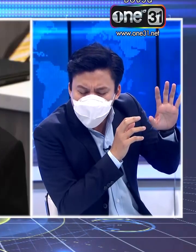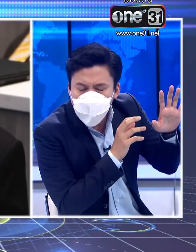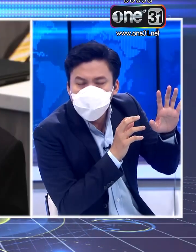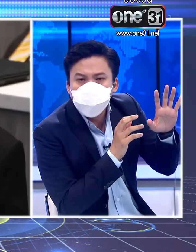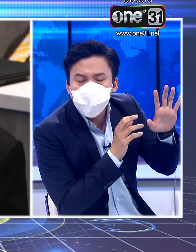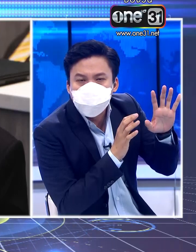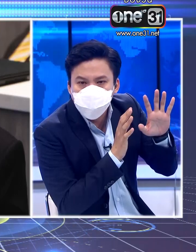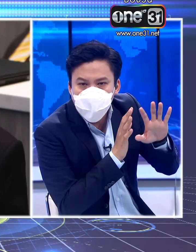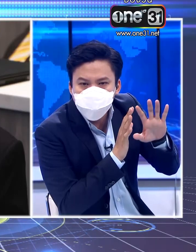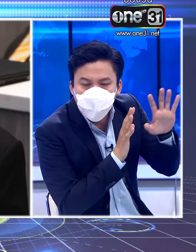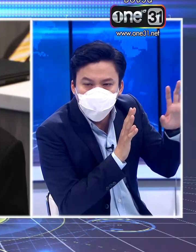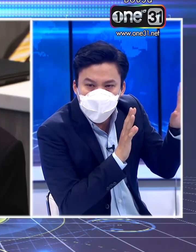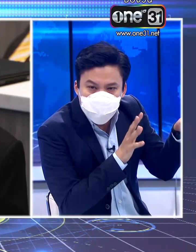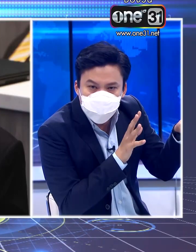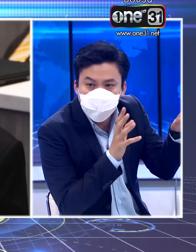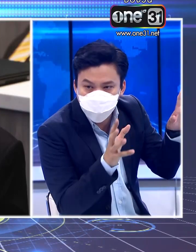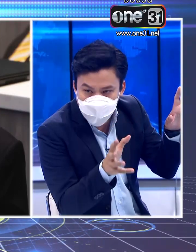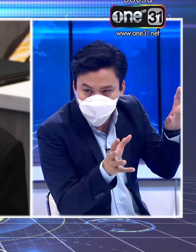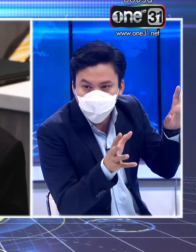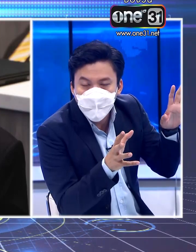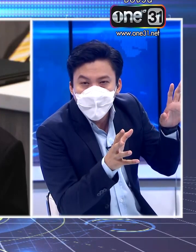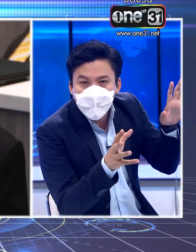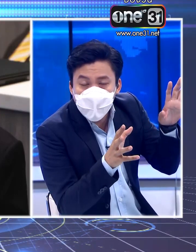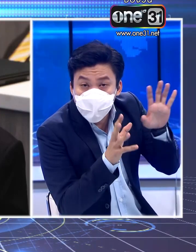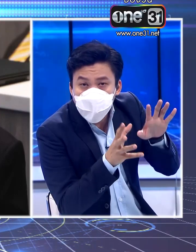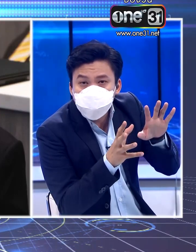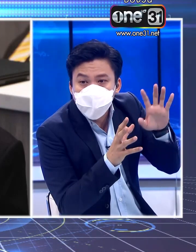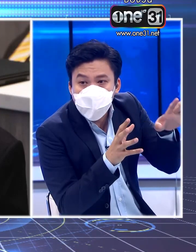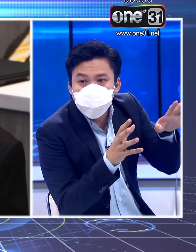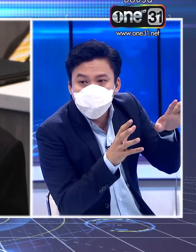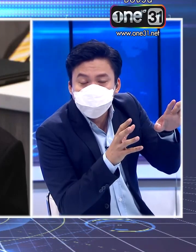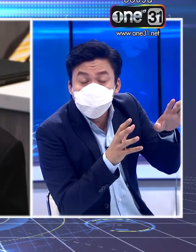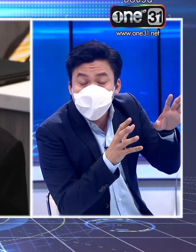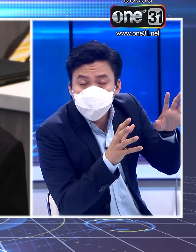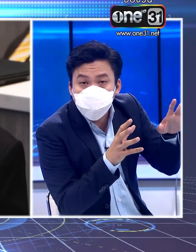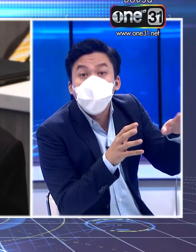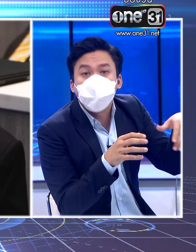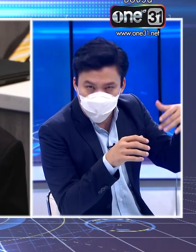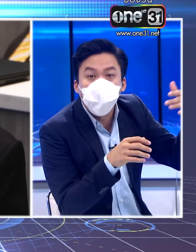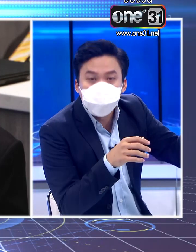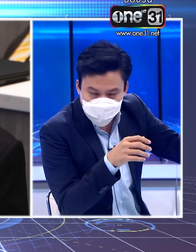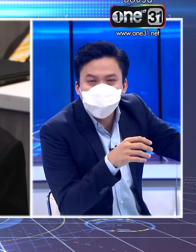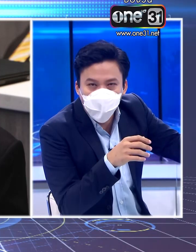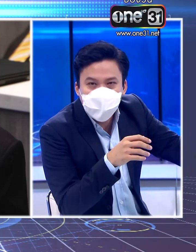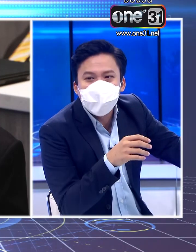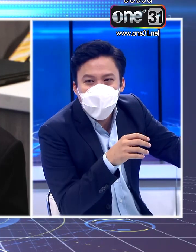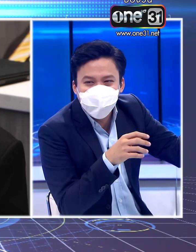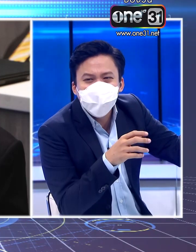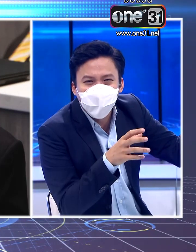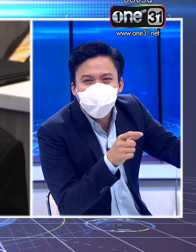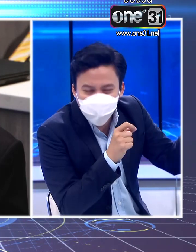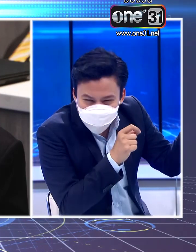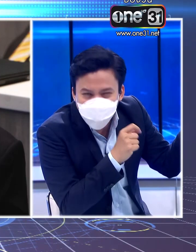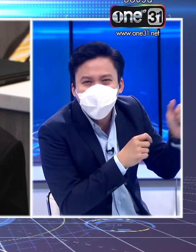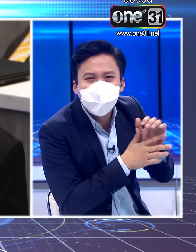ากนั้นมีรายงานนะมีโอกาสสอบถามไปยังคนใกล้ชิดนี่คือจดหมายลาออกอาจจะยืนยันว่าสมัยหน้าเนี่ยคือถ้าเลือกตั้งเมื่อไหร่ก็คงจะกลับมาลงอีกนั่นแหละเดี๋ย